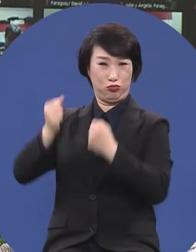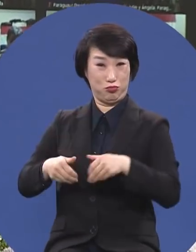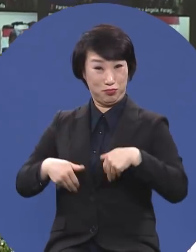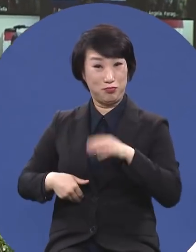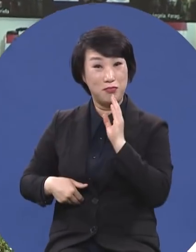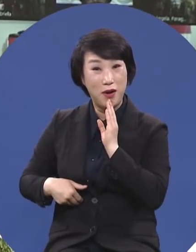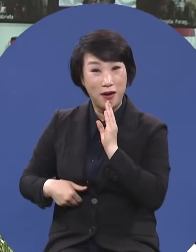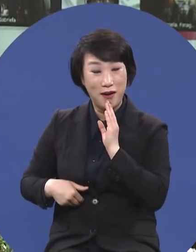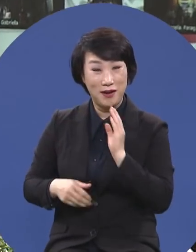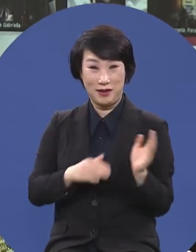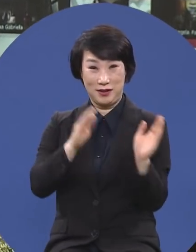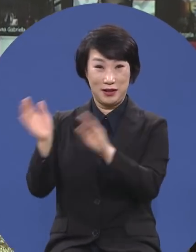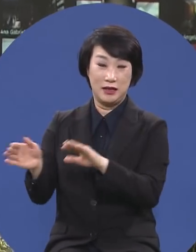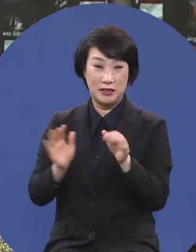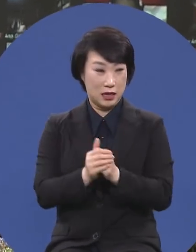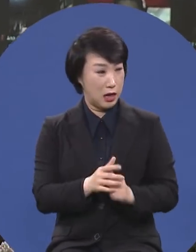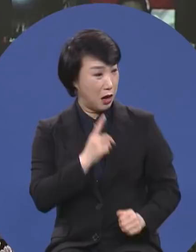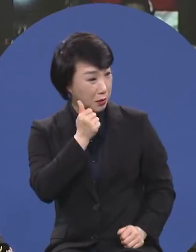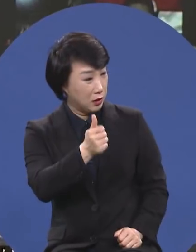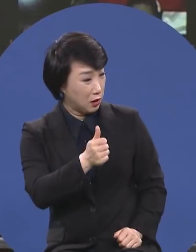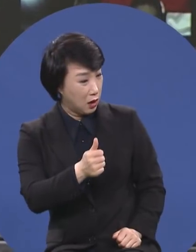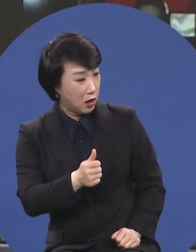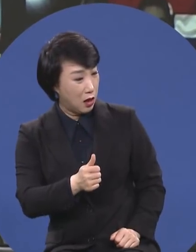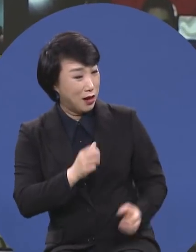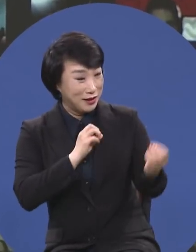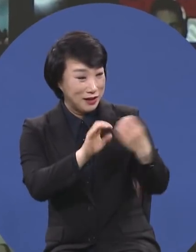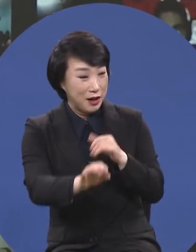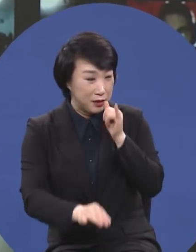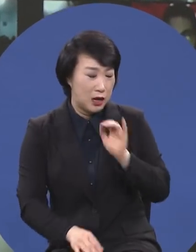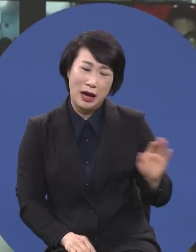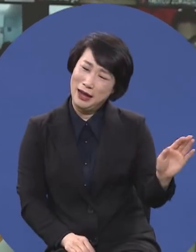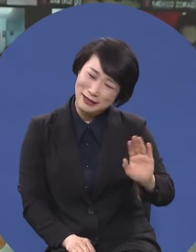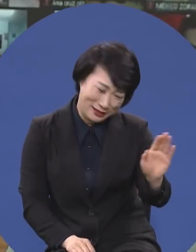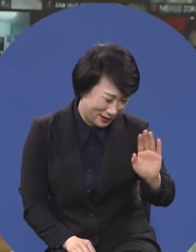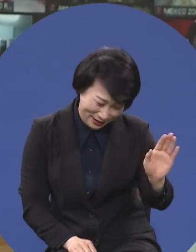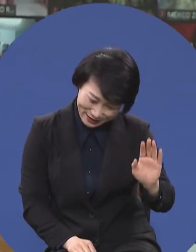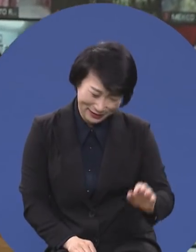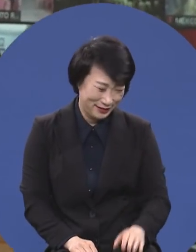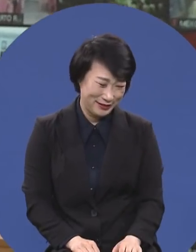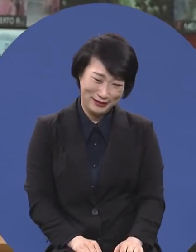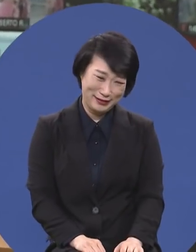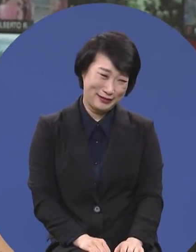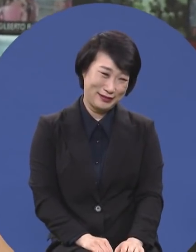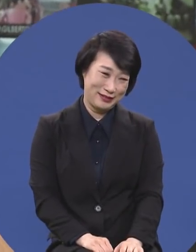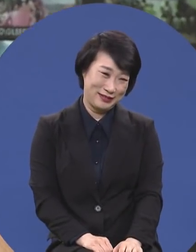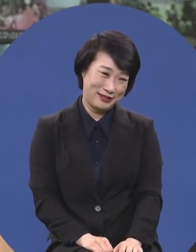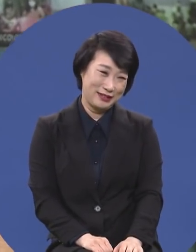예, 아버지가 말합니다. 아니야,